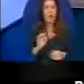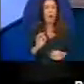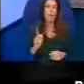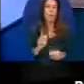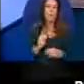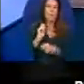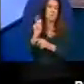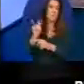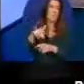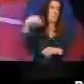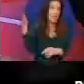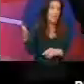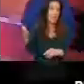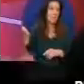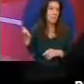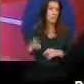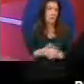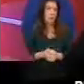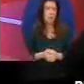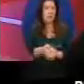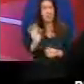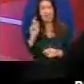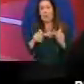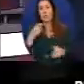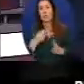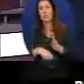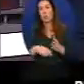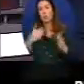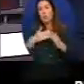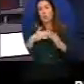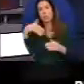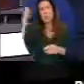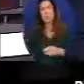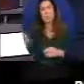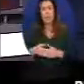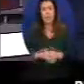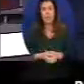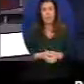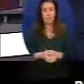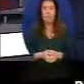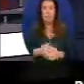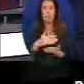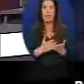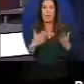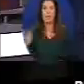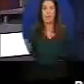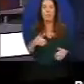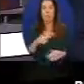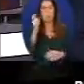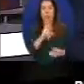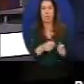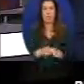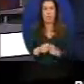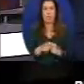לאנשים שמשקיעים וקונים נדלן בחוץ לארץ? אתה אמרת בראשית דבריך, חלק גדול מזה זה באמת זה פשיעה מאורגנת.